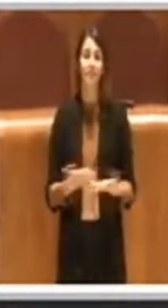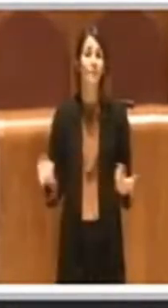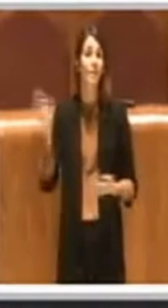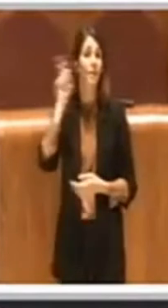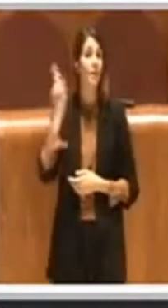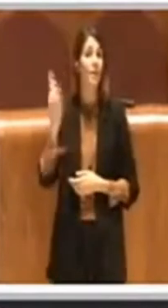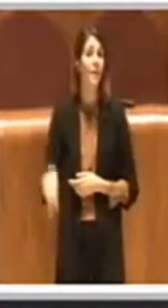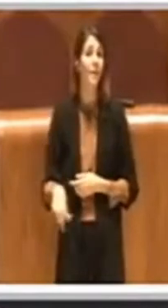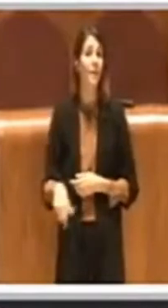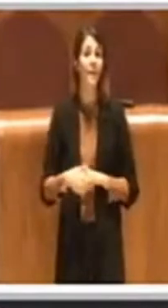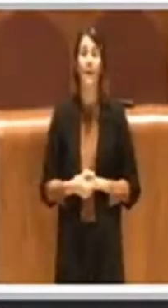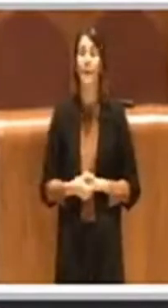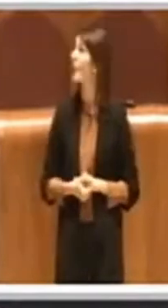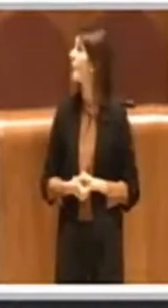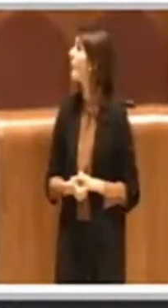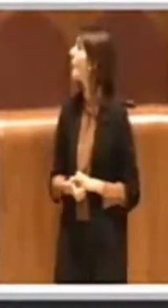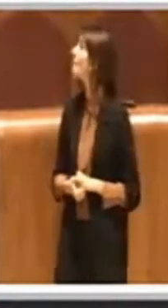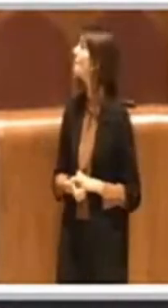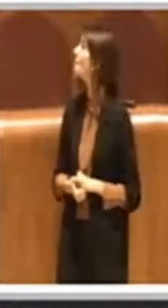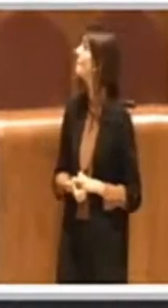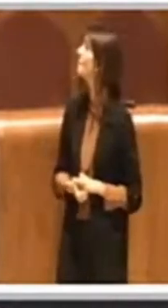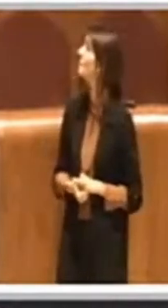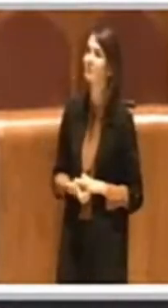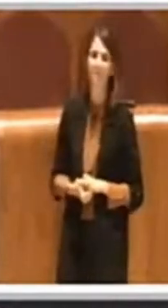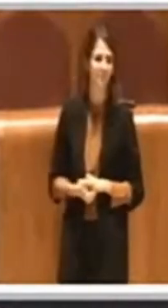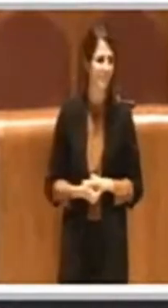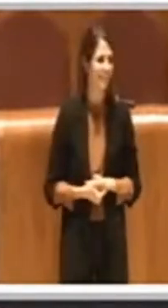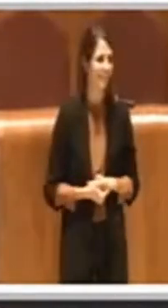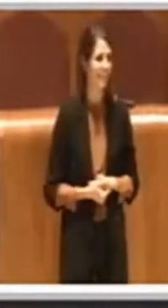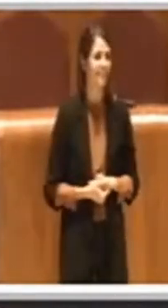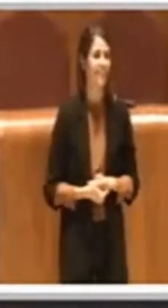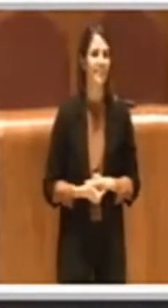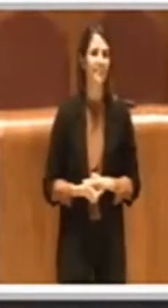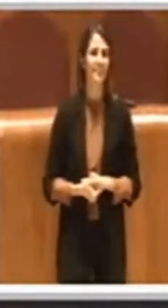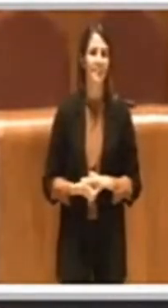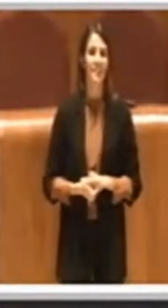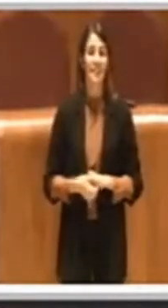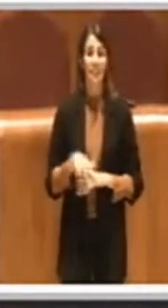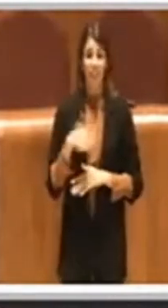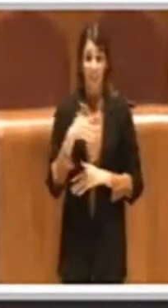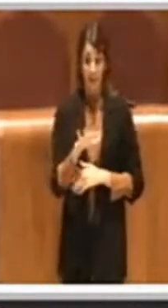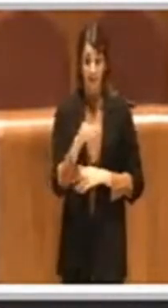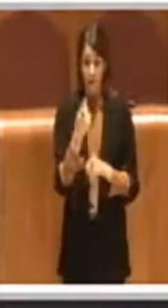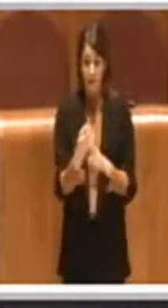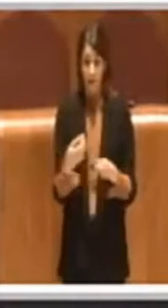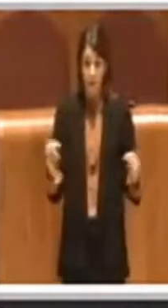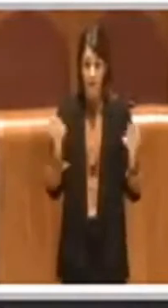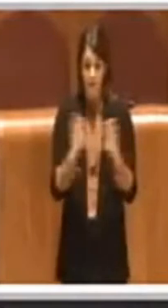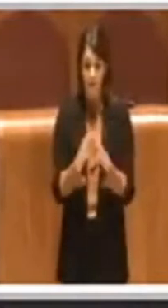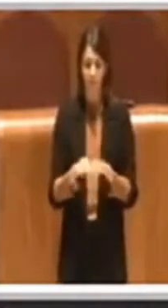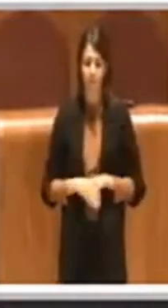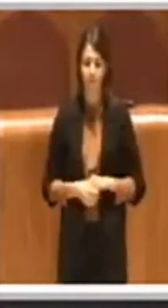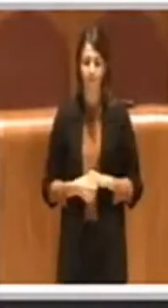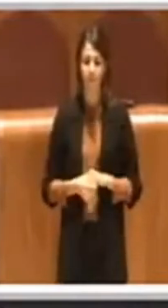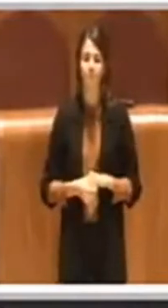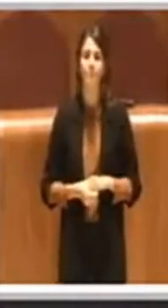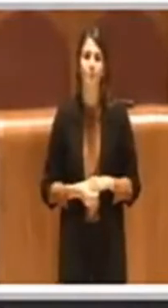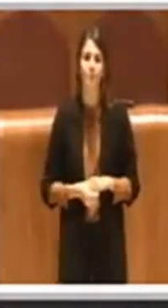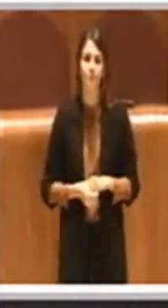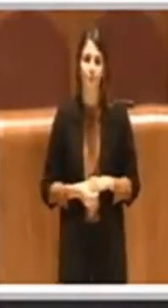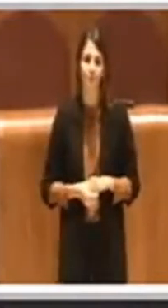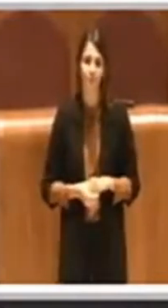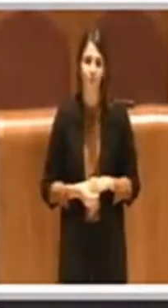di parma si avvia a concludere sì la ringrazio e